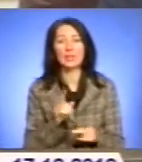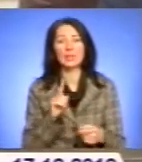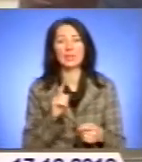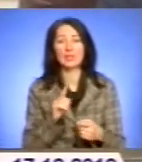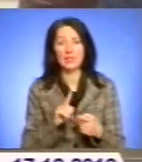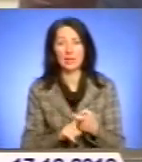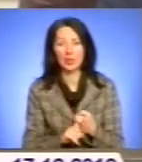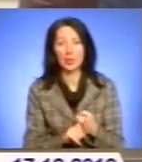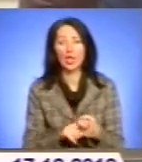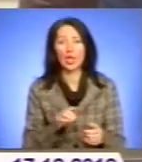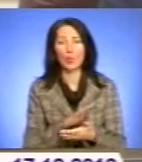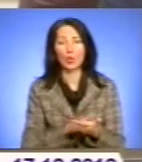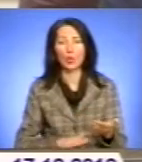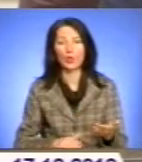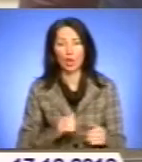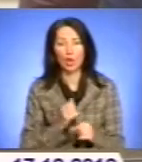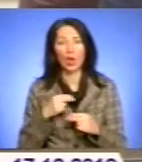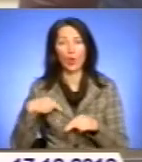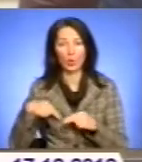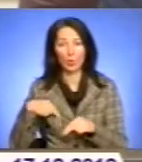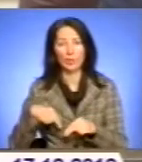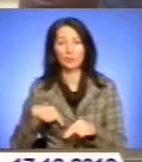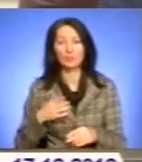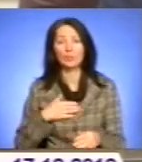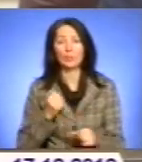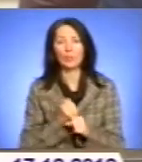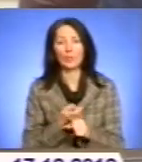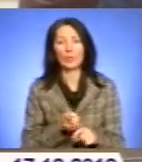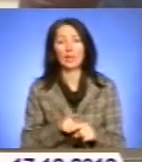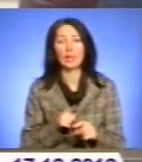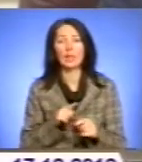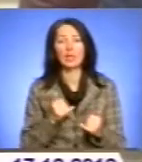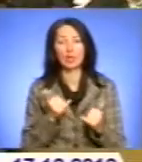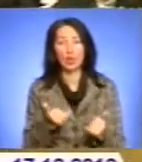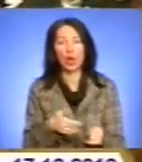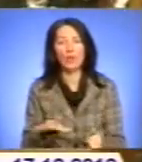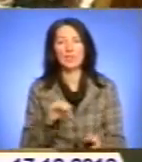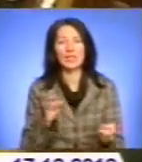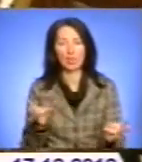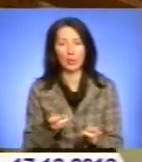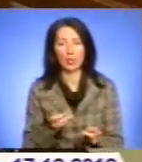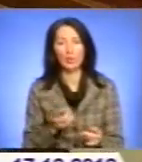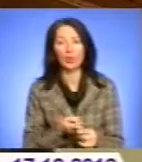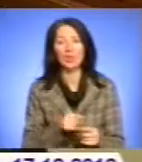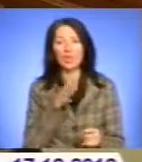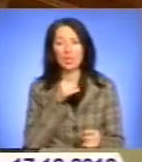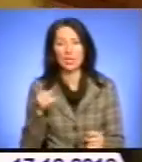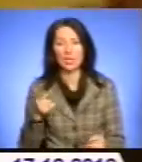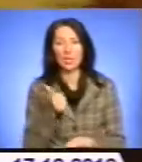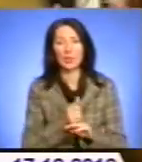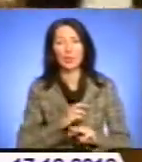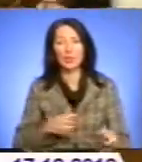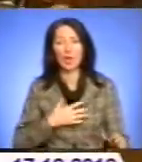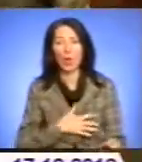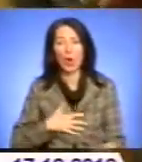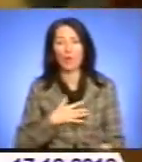в подальшій роботі. Ми зробимо для цього все необхідне. У той же час прем'єр занепокоєний